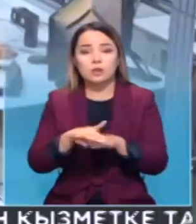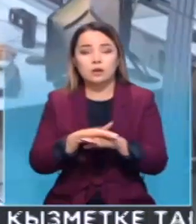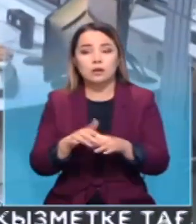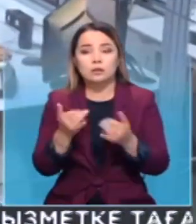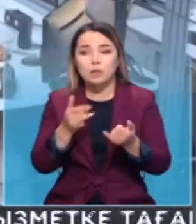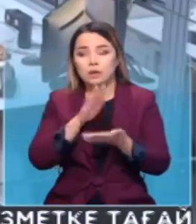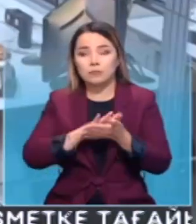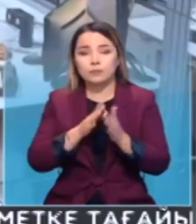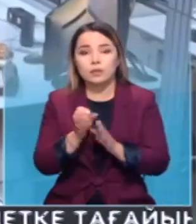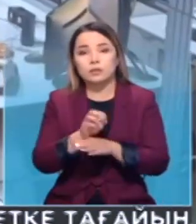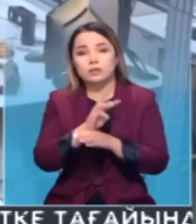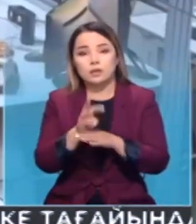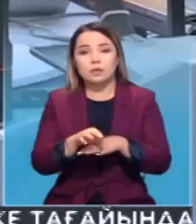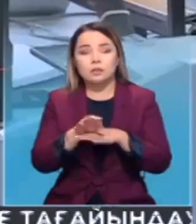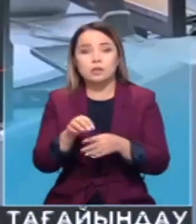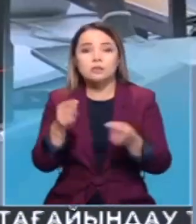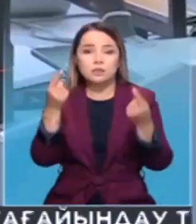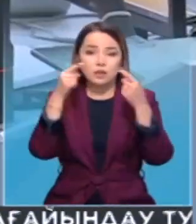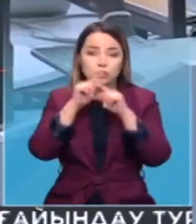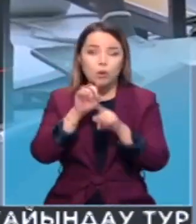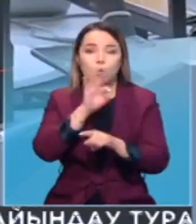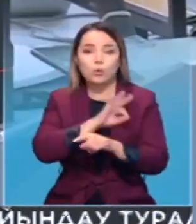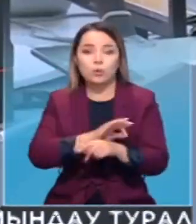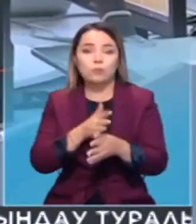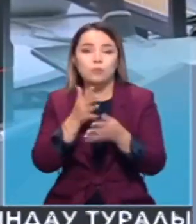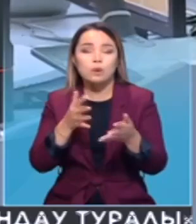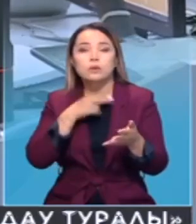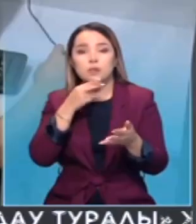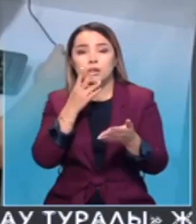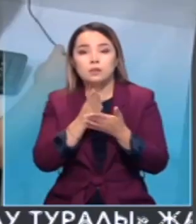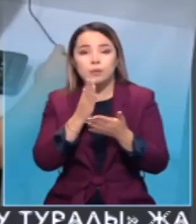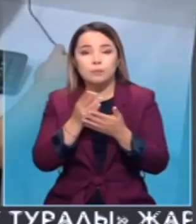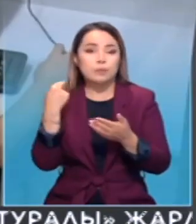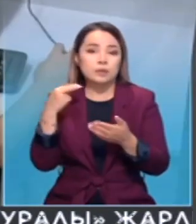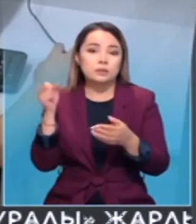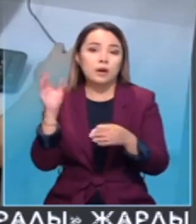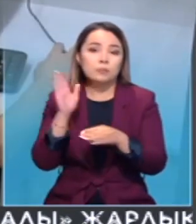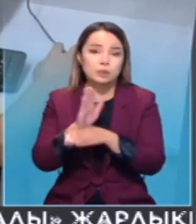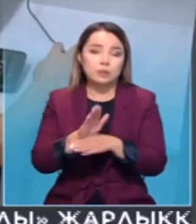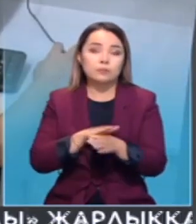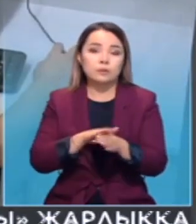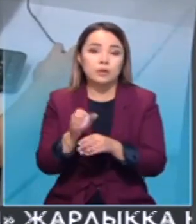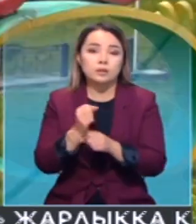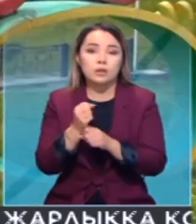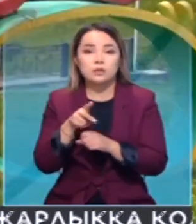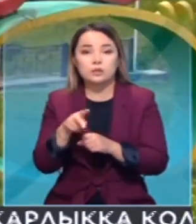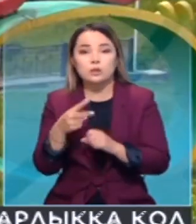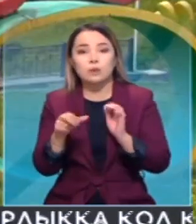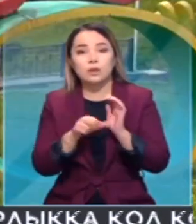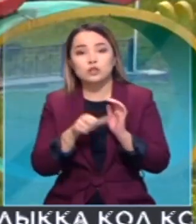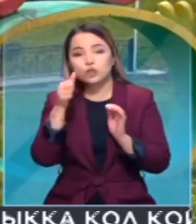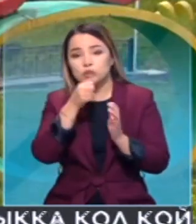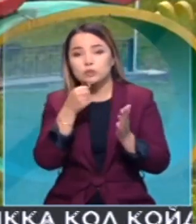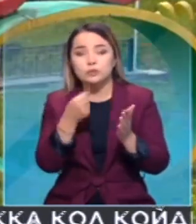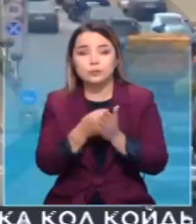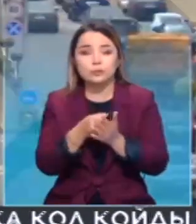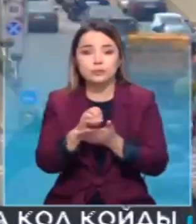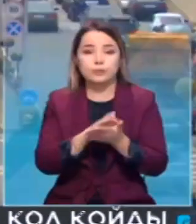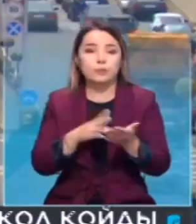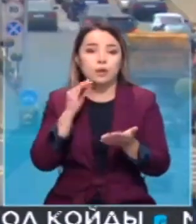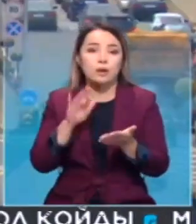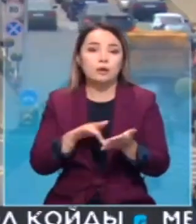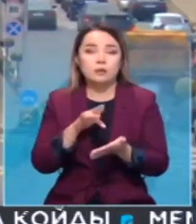заманауи технологияны тиімді қолданудың маңызы зор. Президент тапсырмасына сәйкес бұл жүйе 2026 жылға қарай